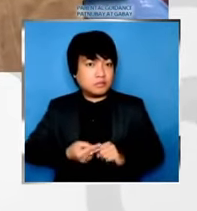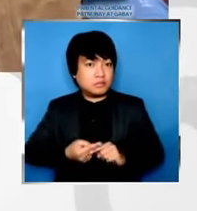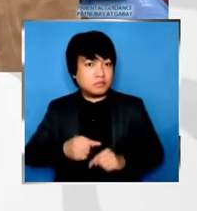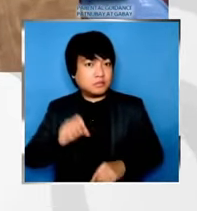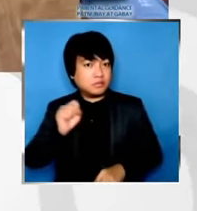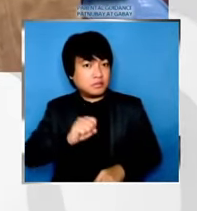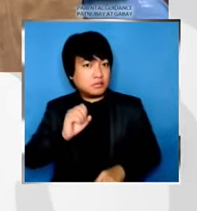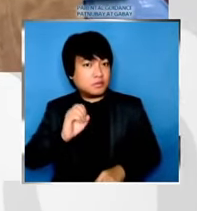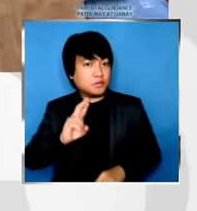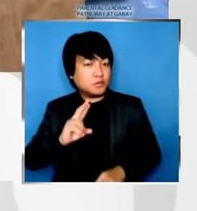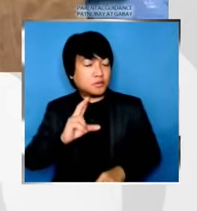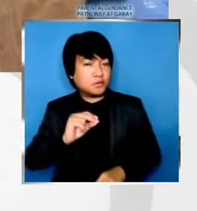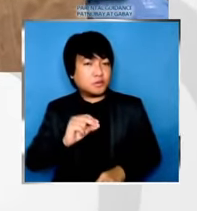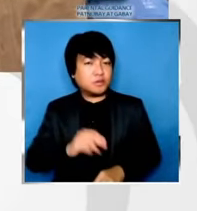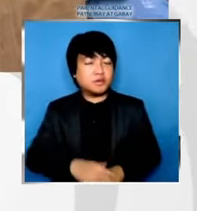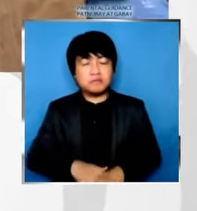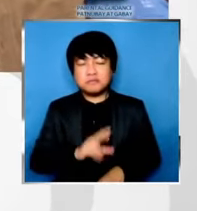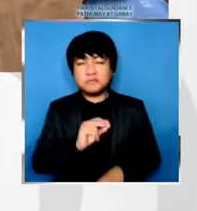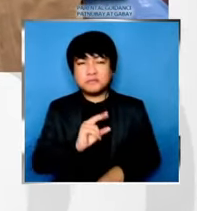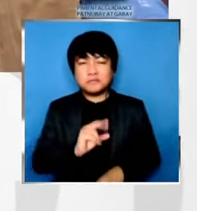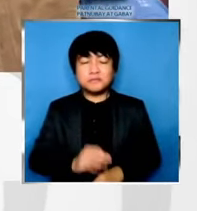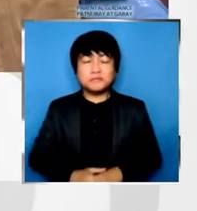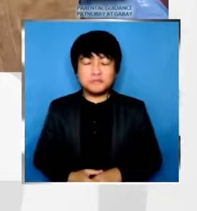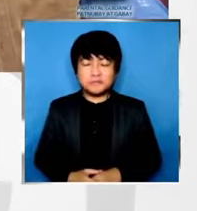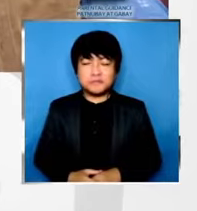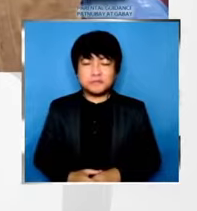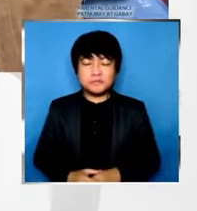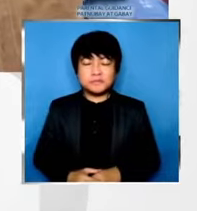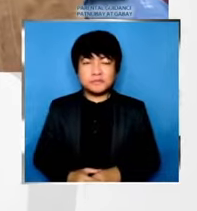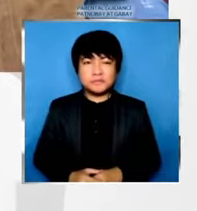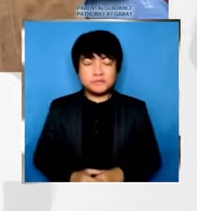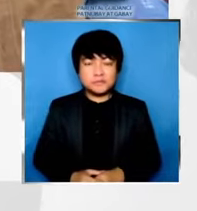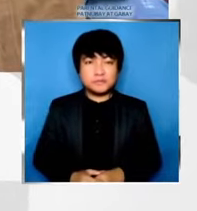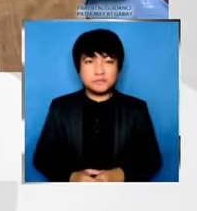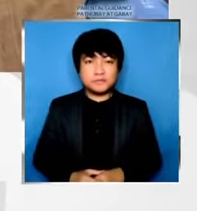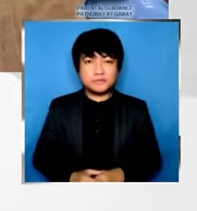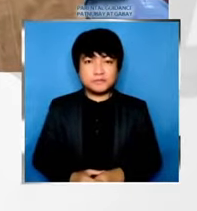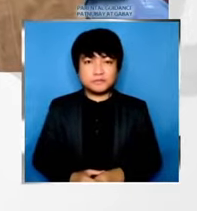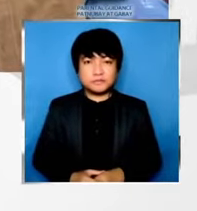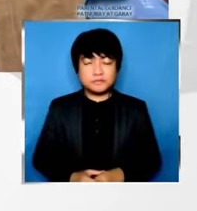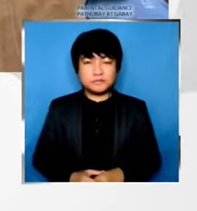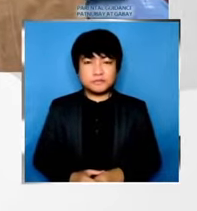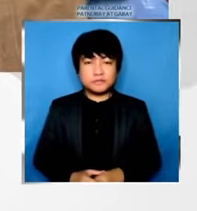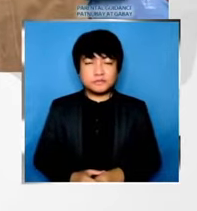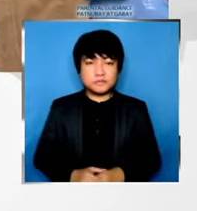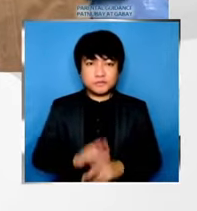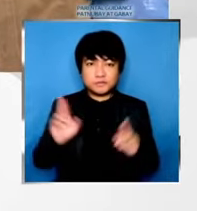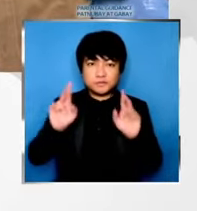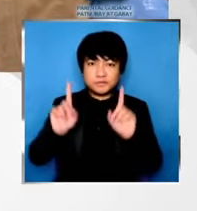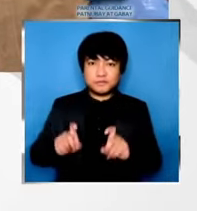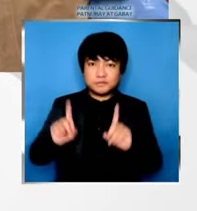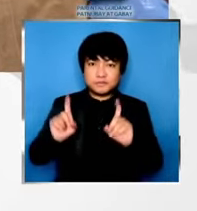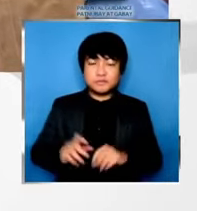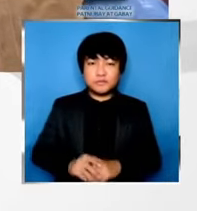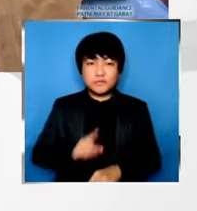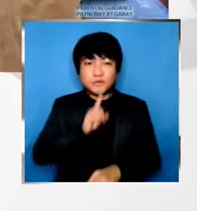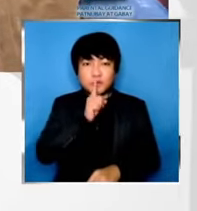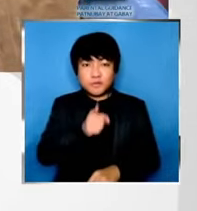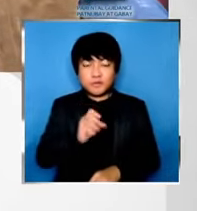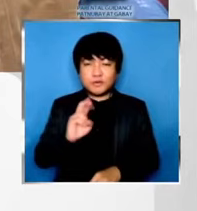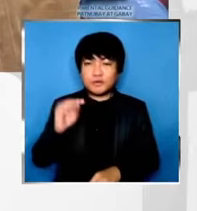lie, Susan, no. No. No. Kuya Kim. Lie detector! Truth or